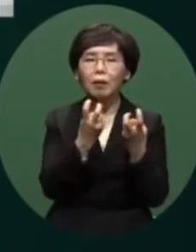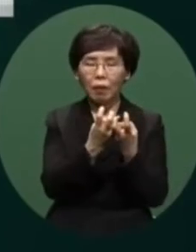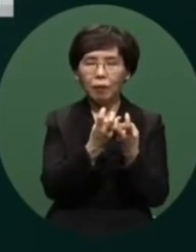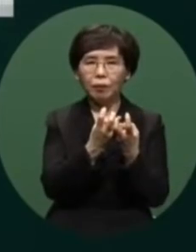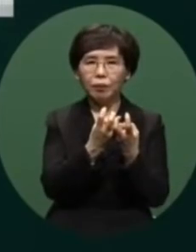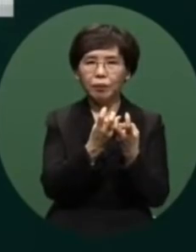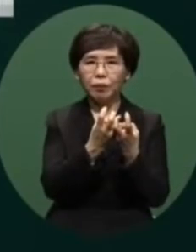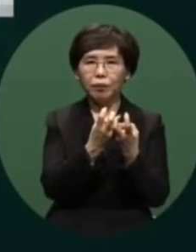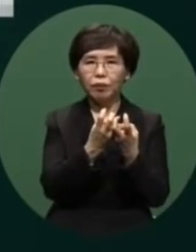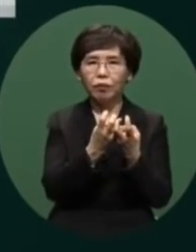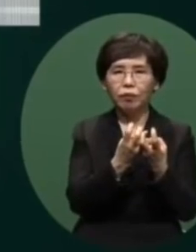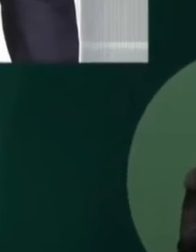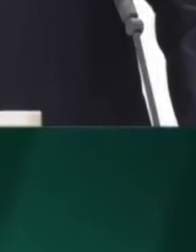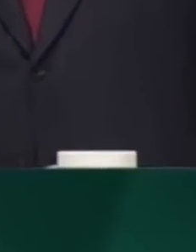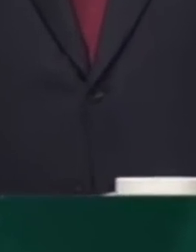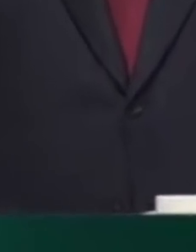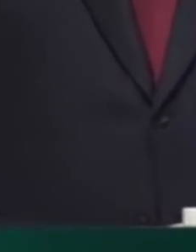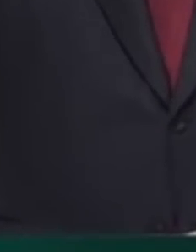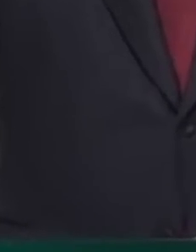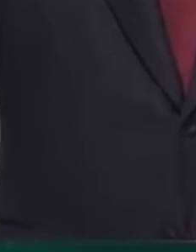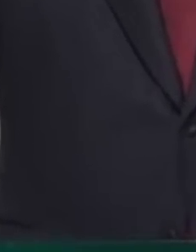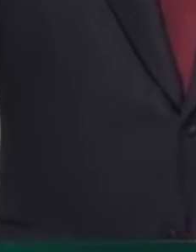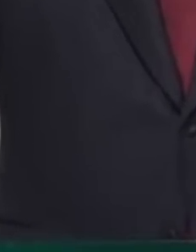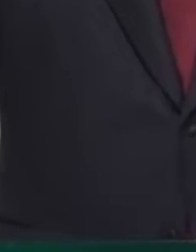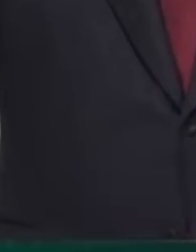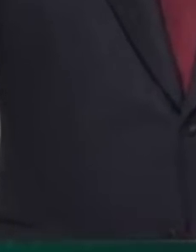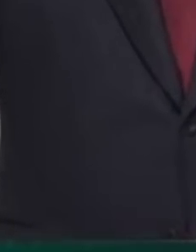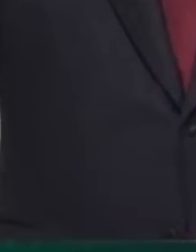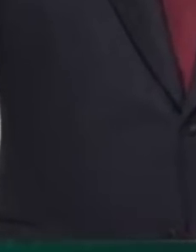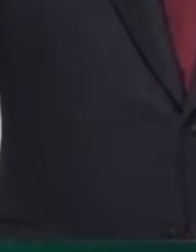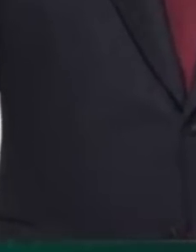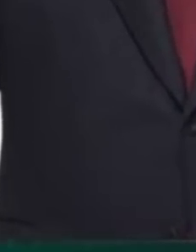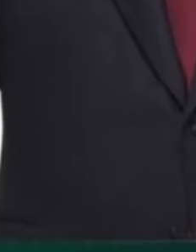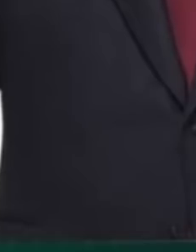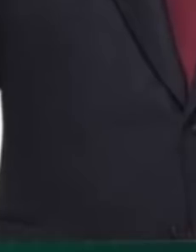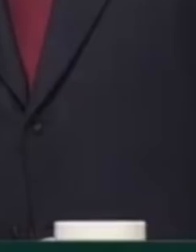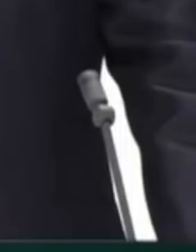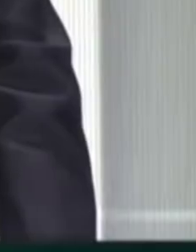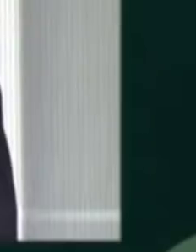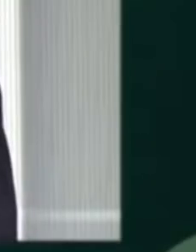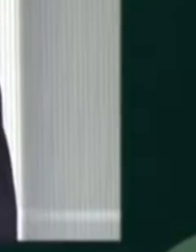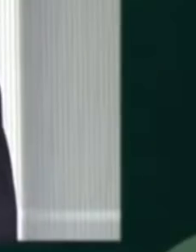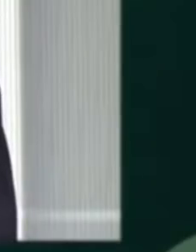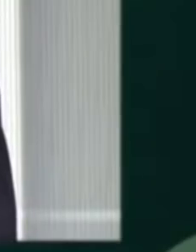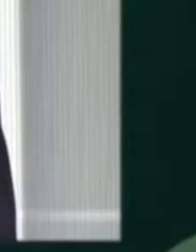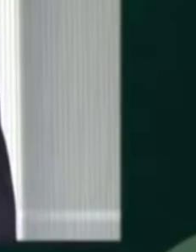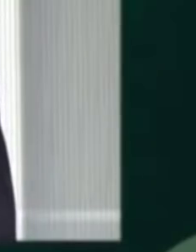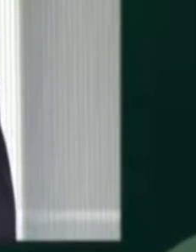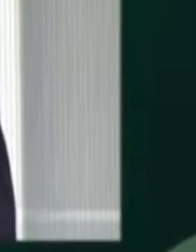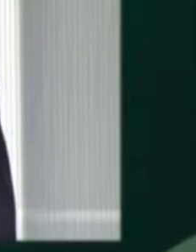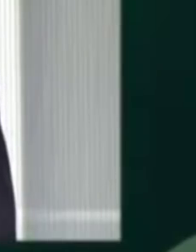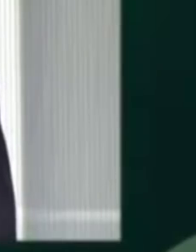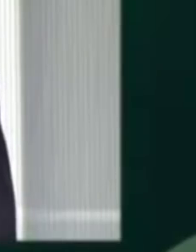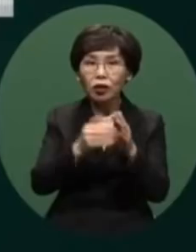할 수 있습니다. 전략핵이 아니라 전술핵이라고 말씀하셨습니까?